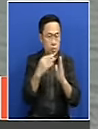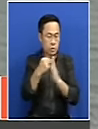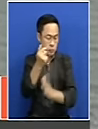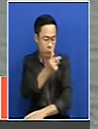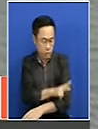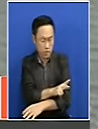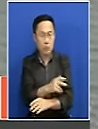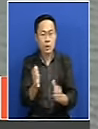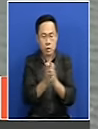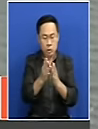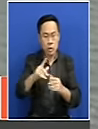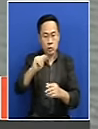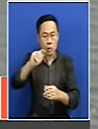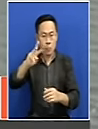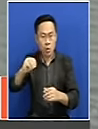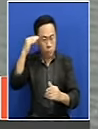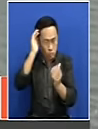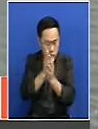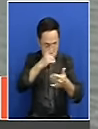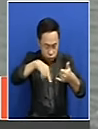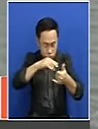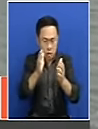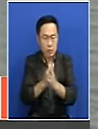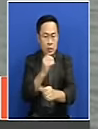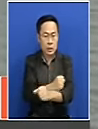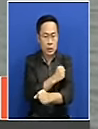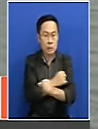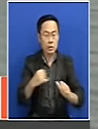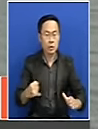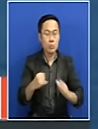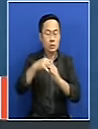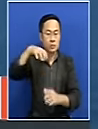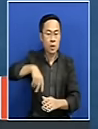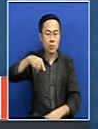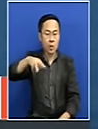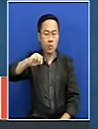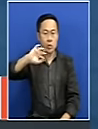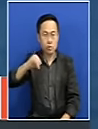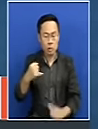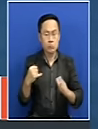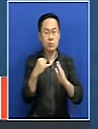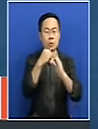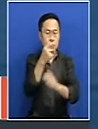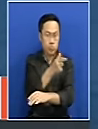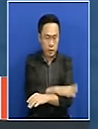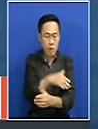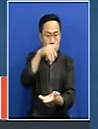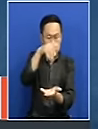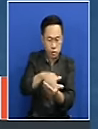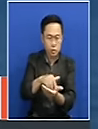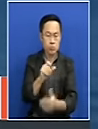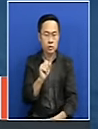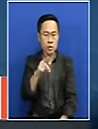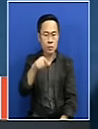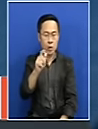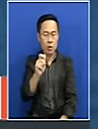รจังหวัดภูเก็ตตรวจคนเข้าเมืองทางแรงงานจังหวัดสำนักงานพัฒนาสังคมและความมั่นคงของมนุษย์และศูนย์การ